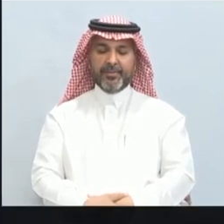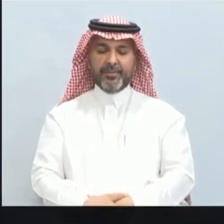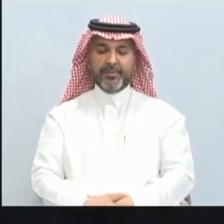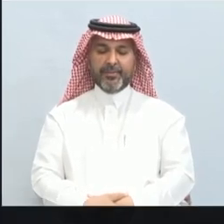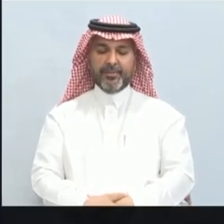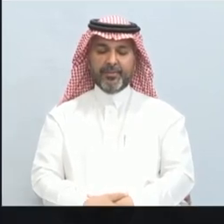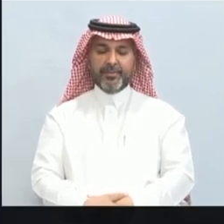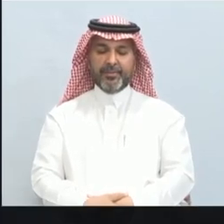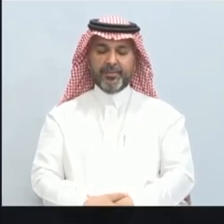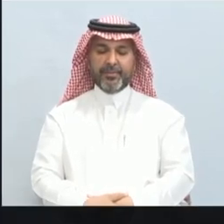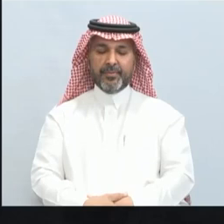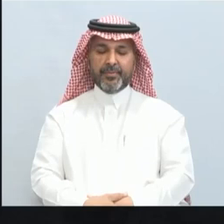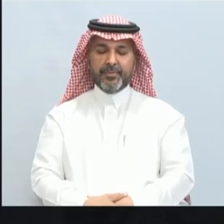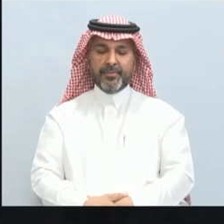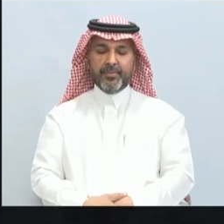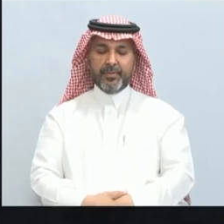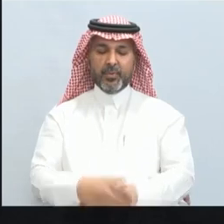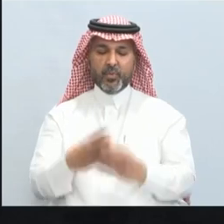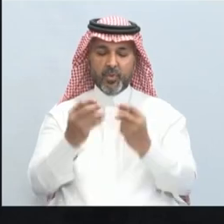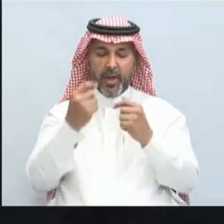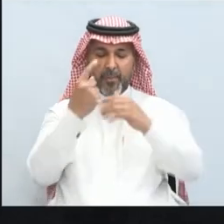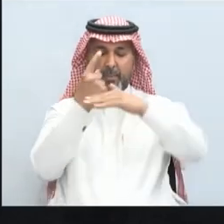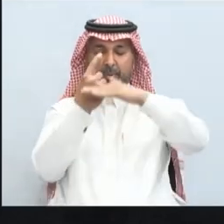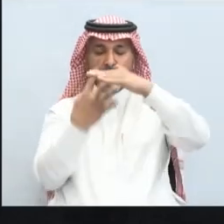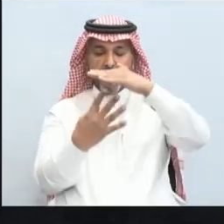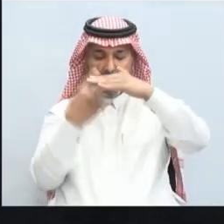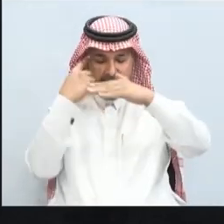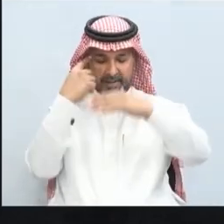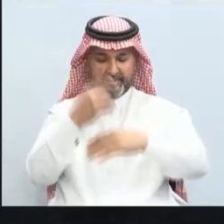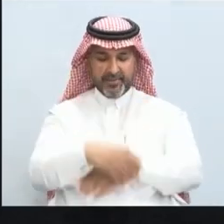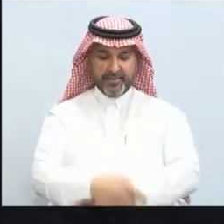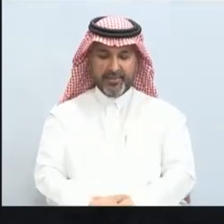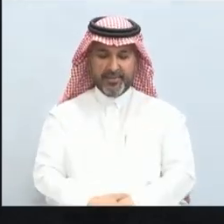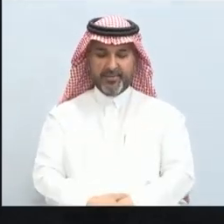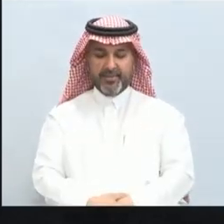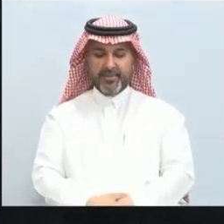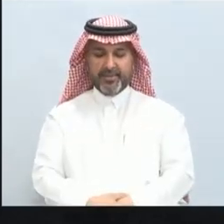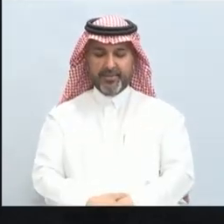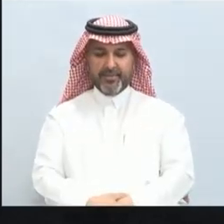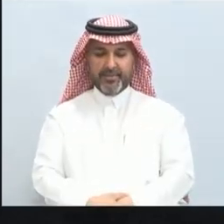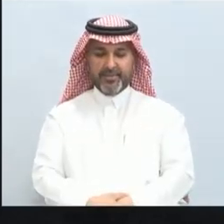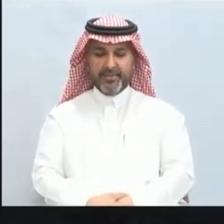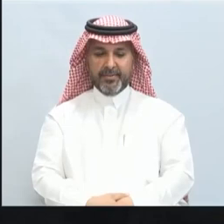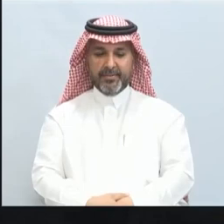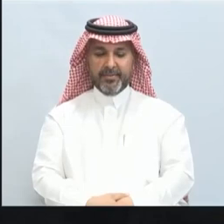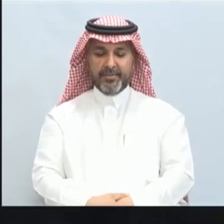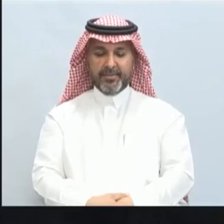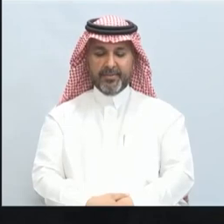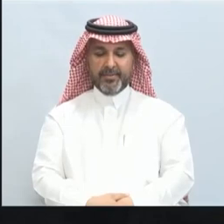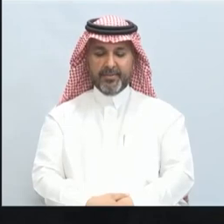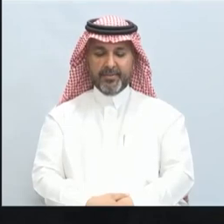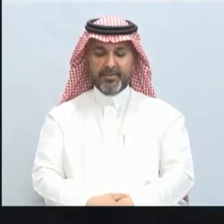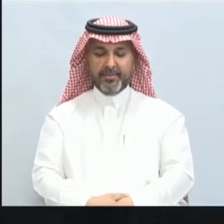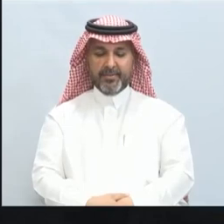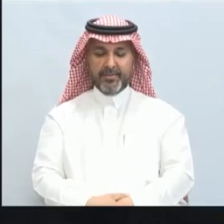اشخاص ما احتمال ان اللي بيدفع الفاتوره هو اللي عند النافذه ما هو الثاني ولا الثالث ولا الرابع الاحتمال ربع لانه هم اربعه